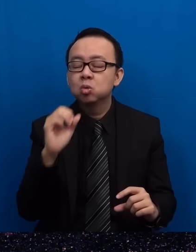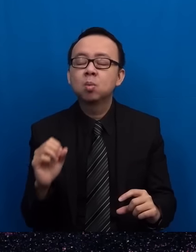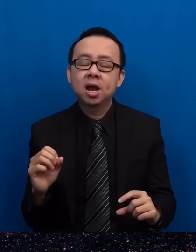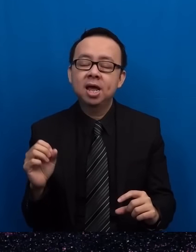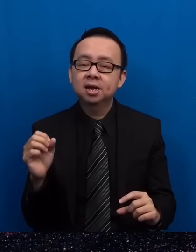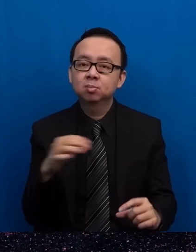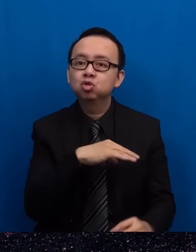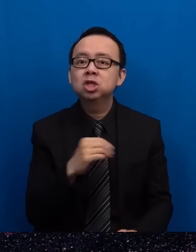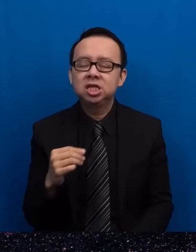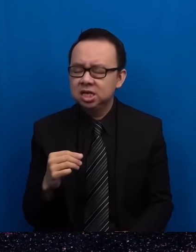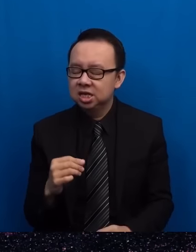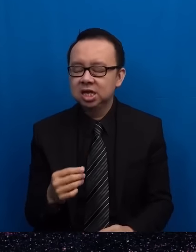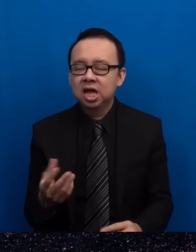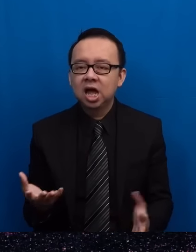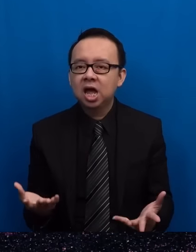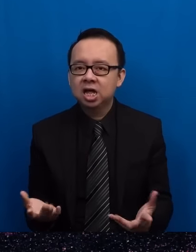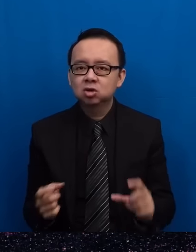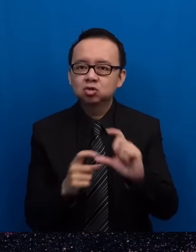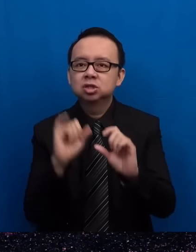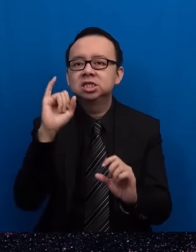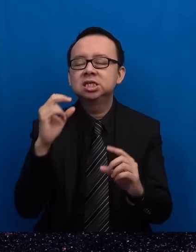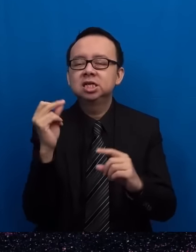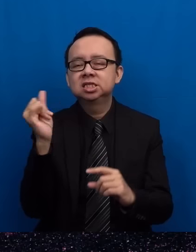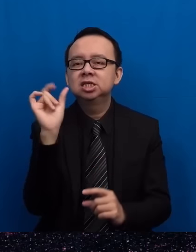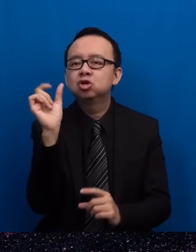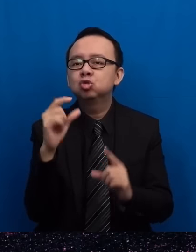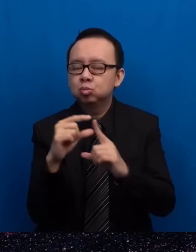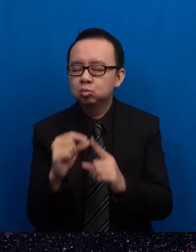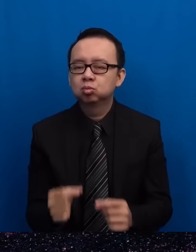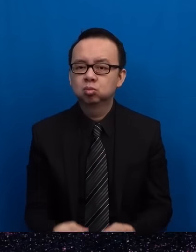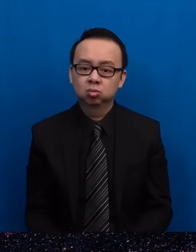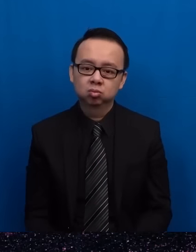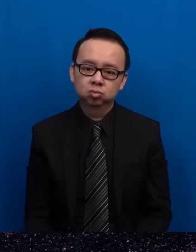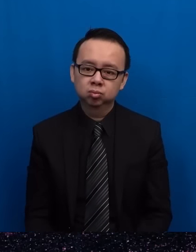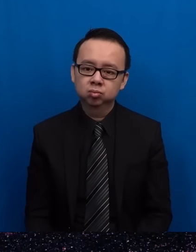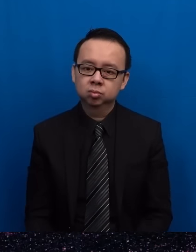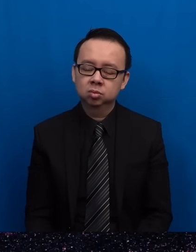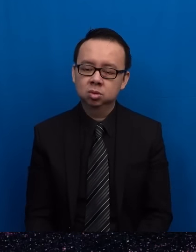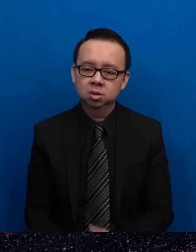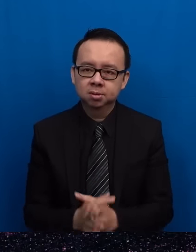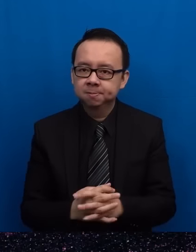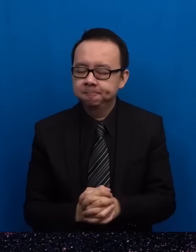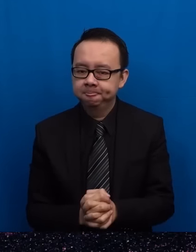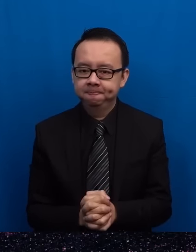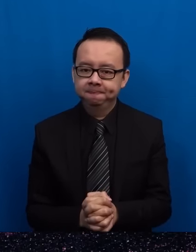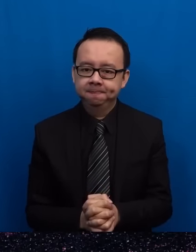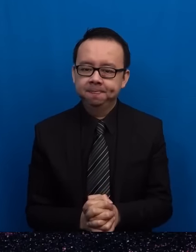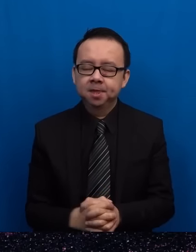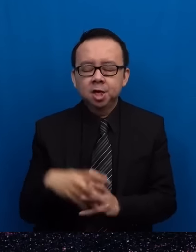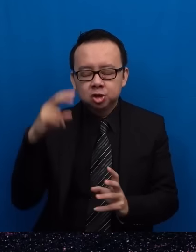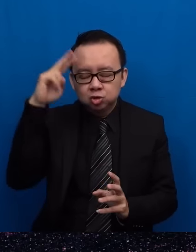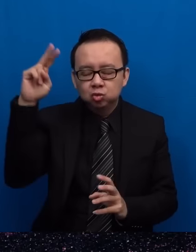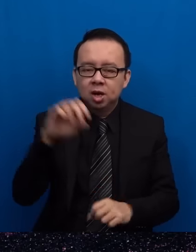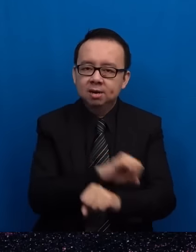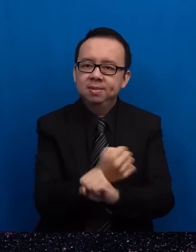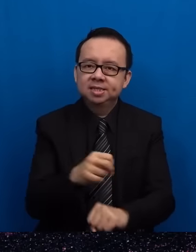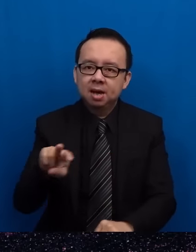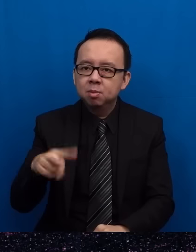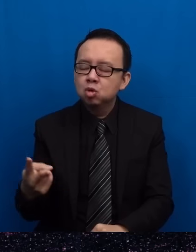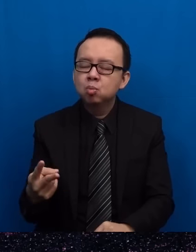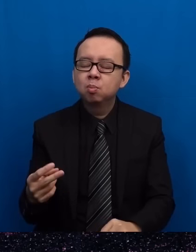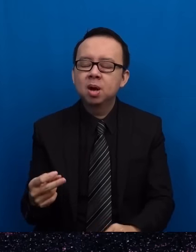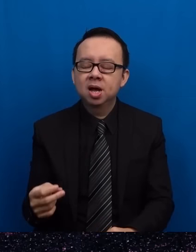bagi Tuhan tiada yang mustahil. Dia yang mengubah air menjadi anggur, bisa memberi makna sorgawi pada apapun yang di tangan